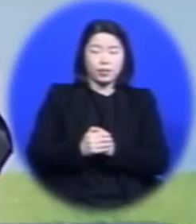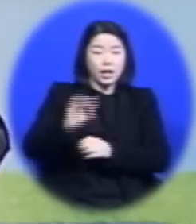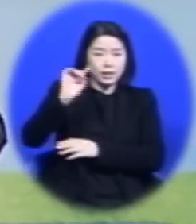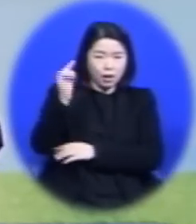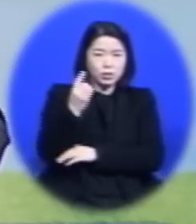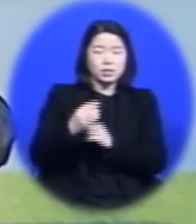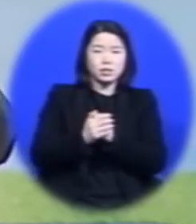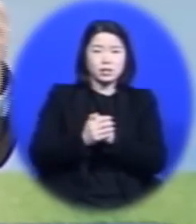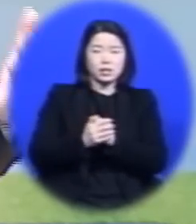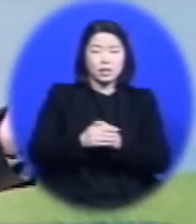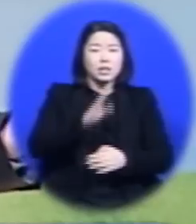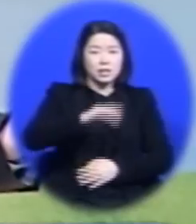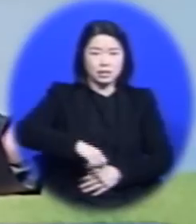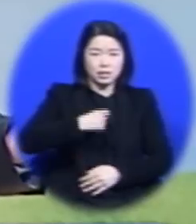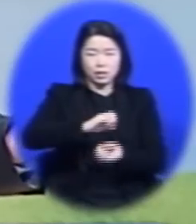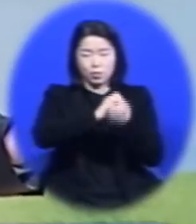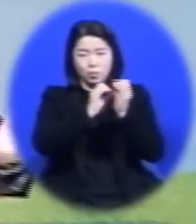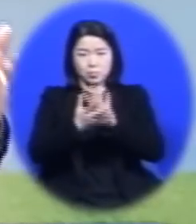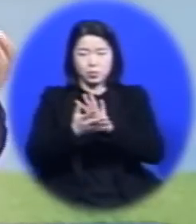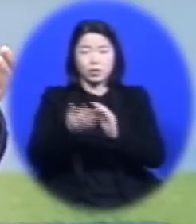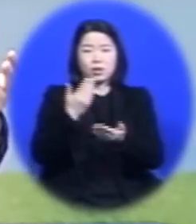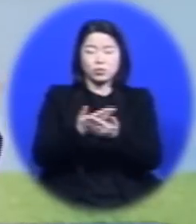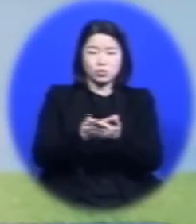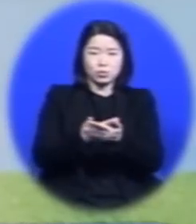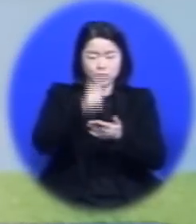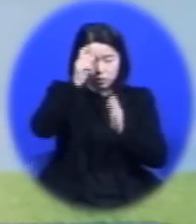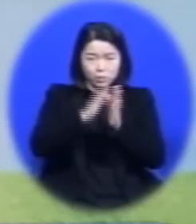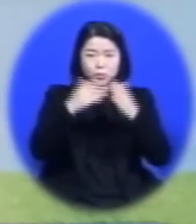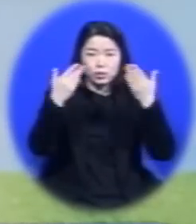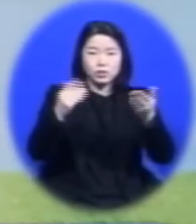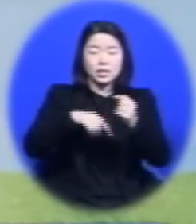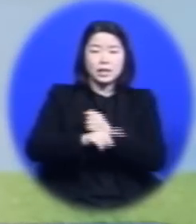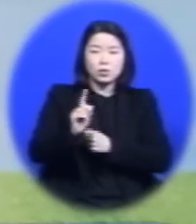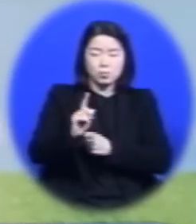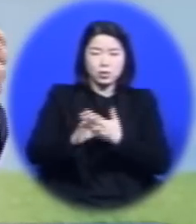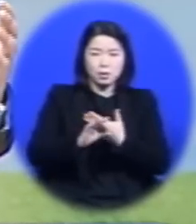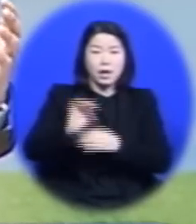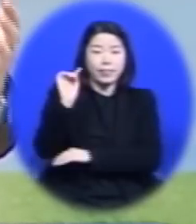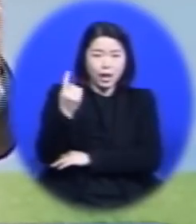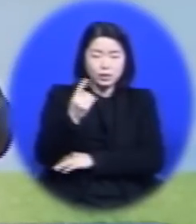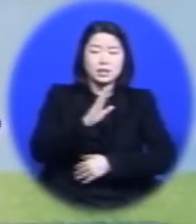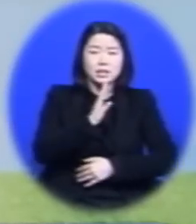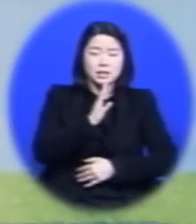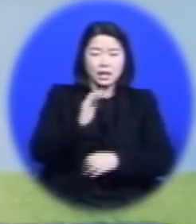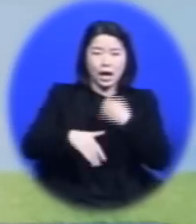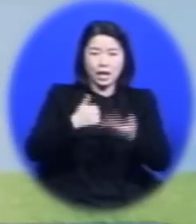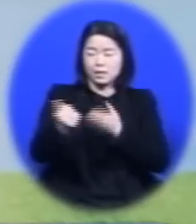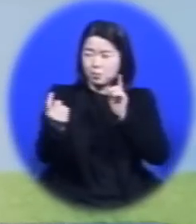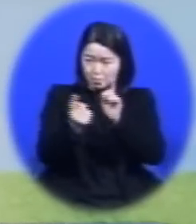다윗이 정의가 꽃을 피우게 해주소서 이렇게 기도한 것은 다윗이 진짜 하나님을